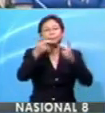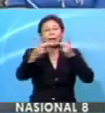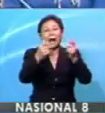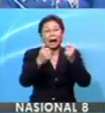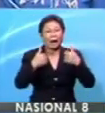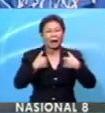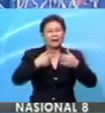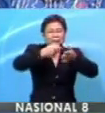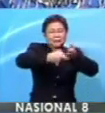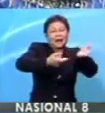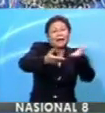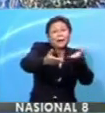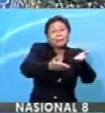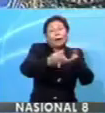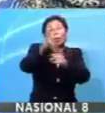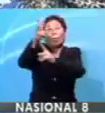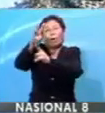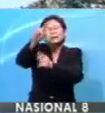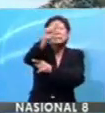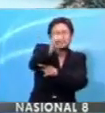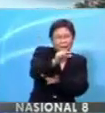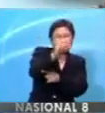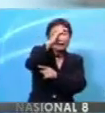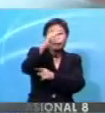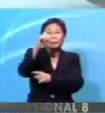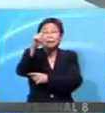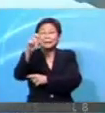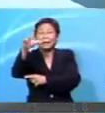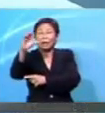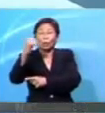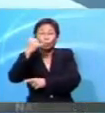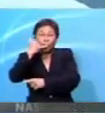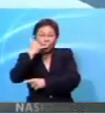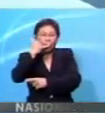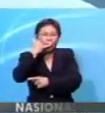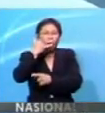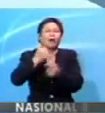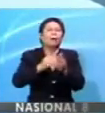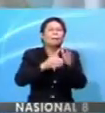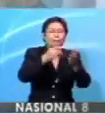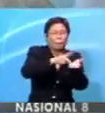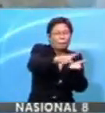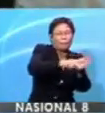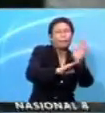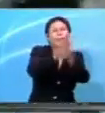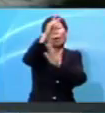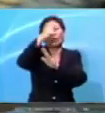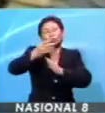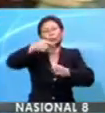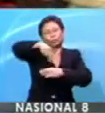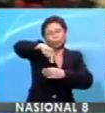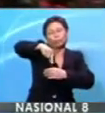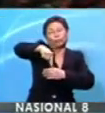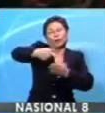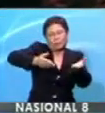dengan mengenakan C perkhidmatan jalur lebar yang rendah Syarikat telco perlu melabur semula untuk perbelanjaan pembangunan dalam meningkatkan butu perkhidmatan